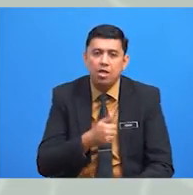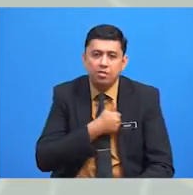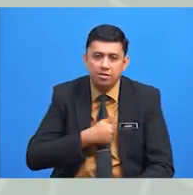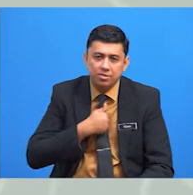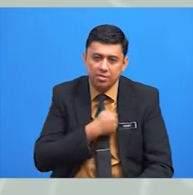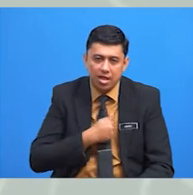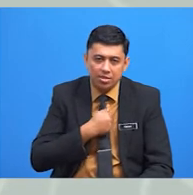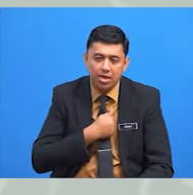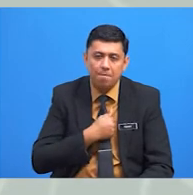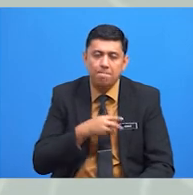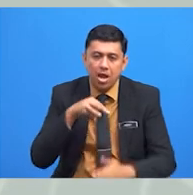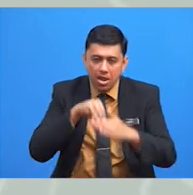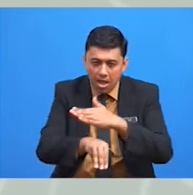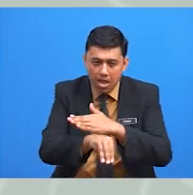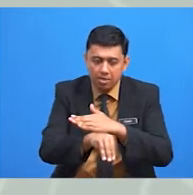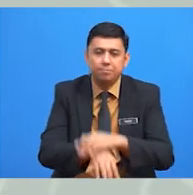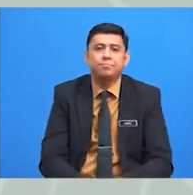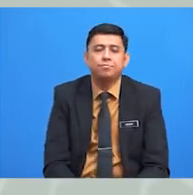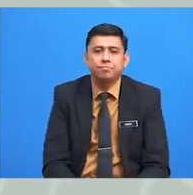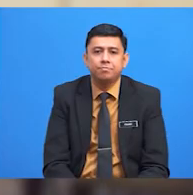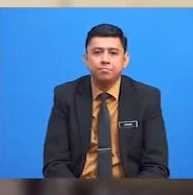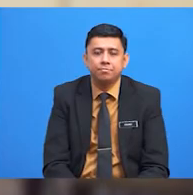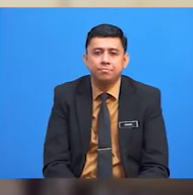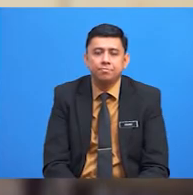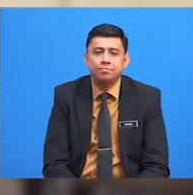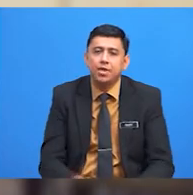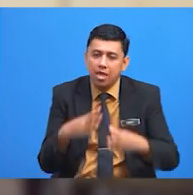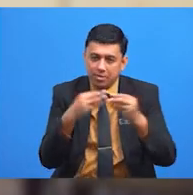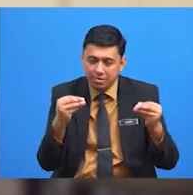dirinya sesalnya malang.